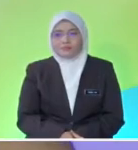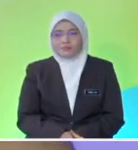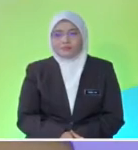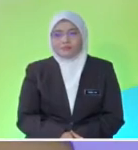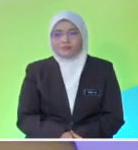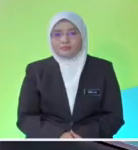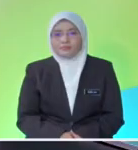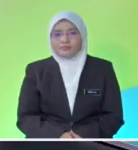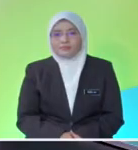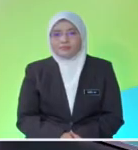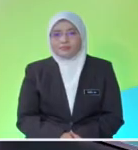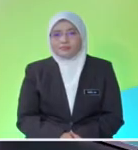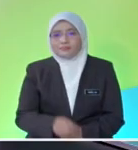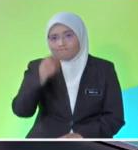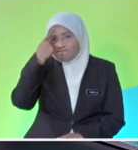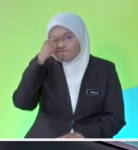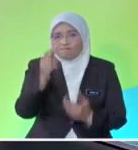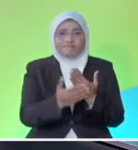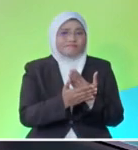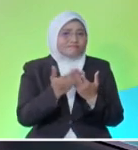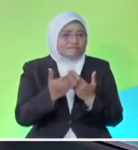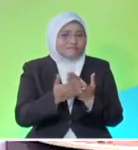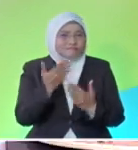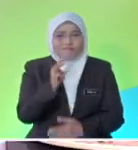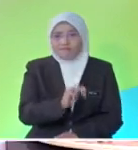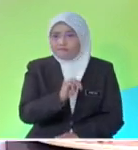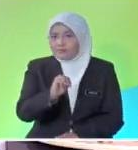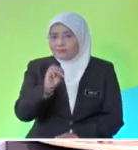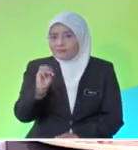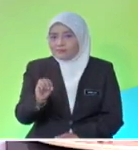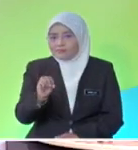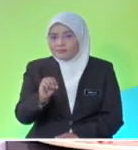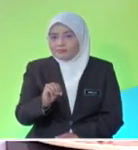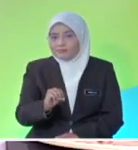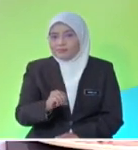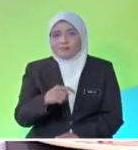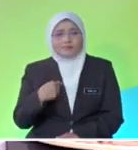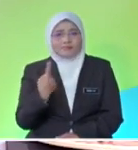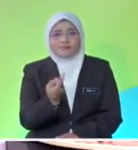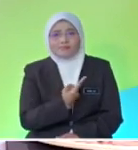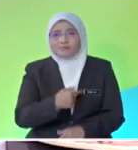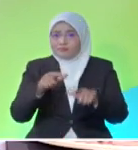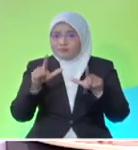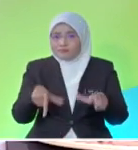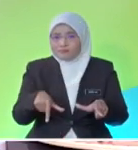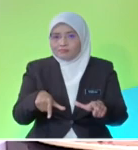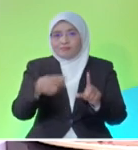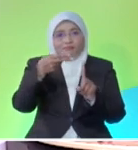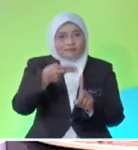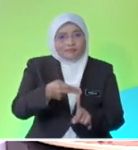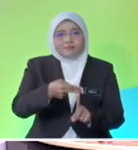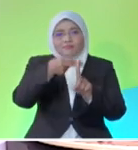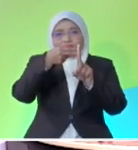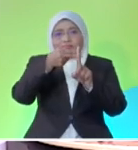ya cikgu? Untuk memudahkan kita, biasanya kita akan tampal dulu yang paling utama. Baik. 12, 6, 3